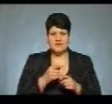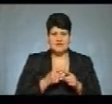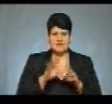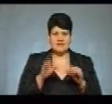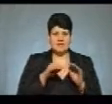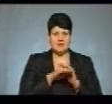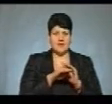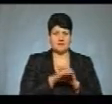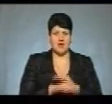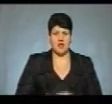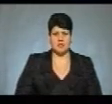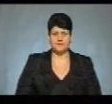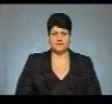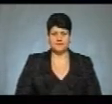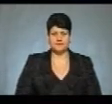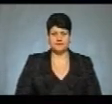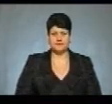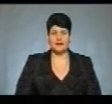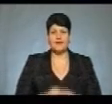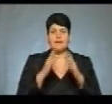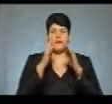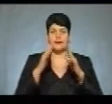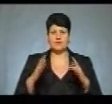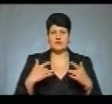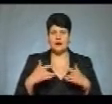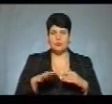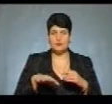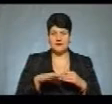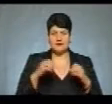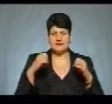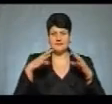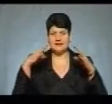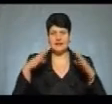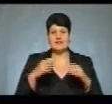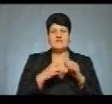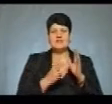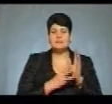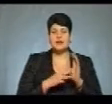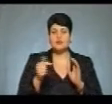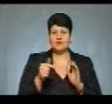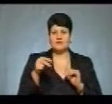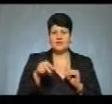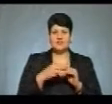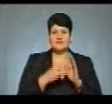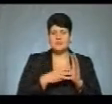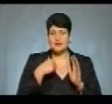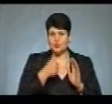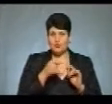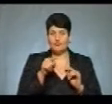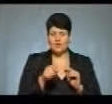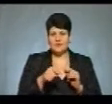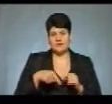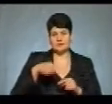зберігання. Зазначу, ялинку на театральному майдані засвітили 18 грудня 2018 року. Вона